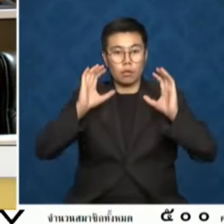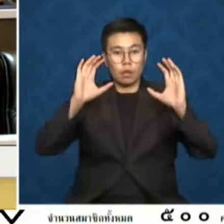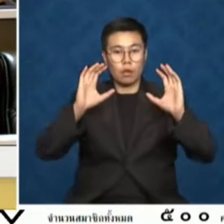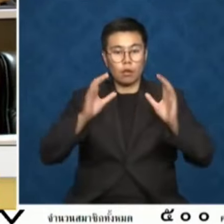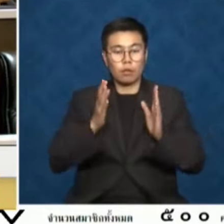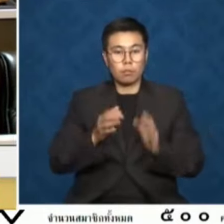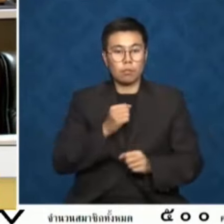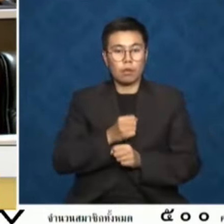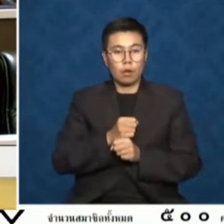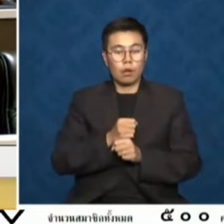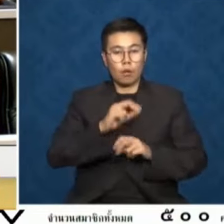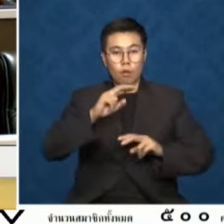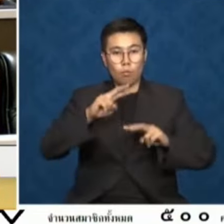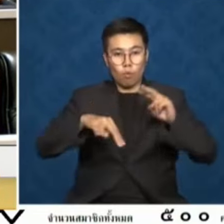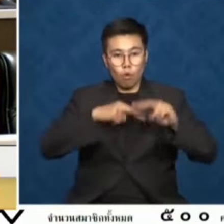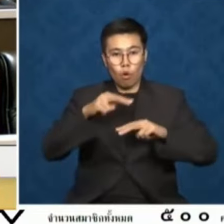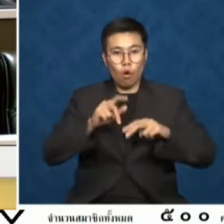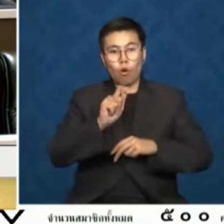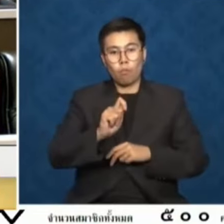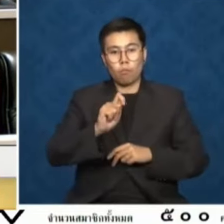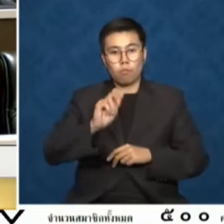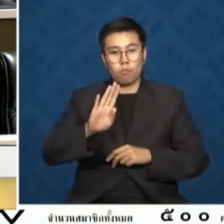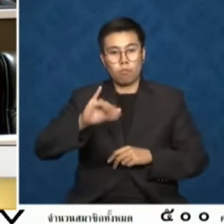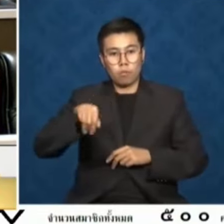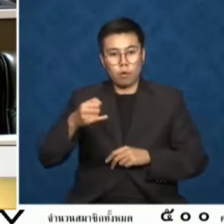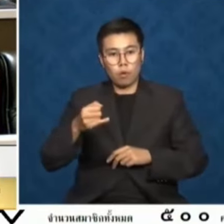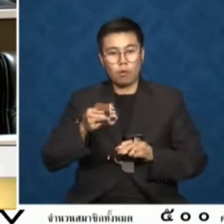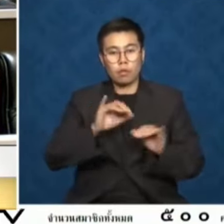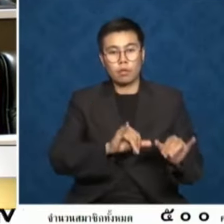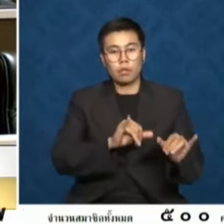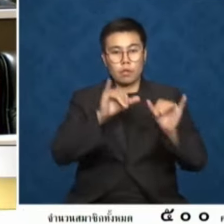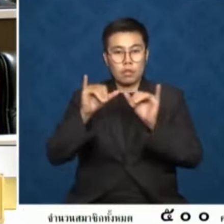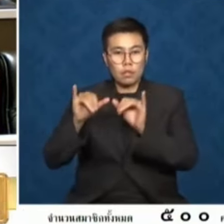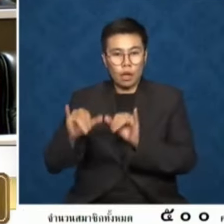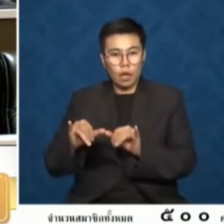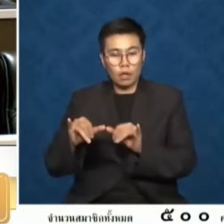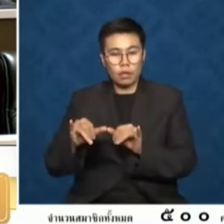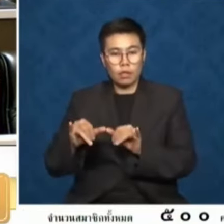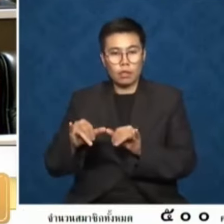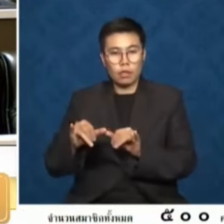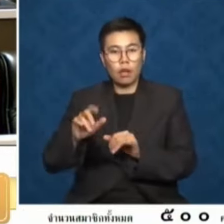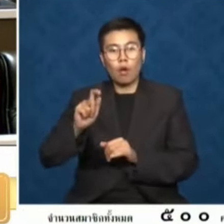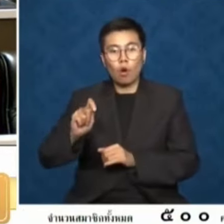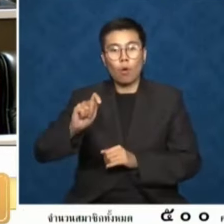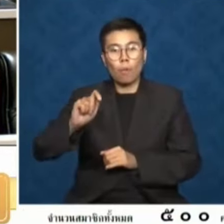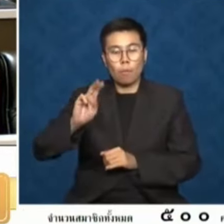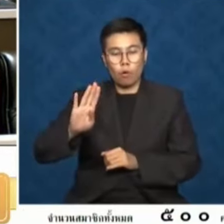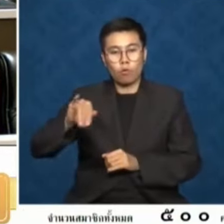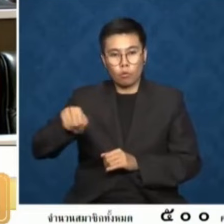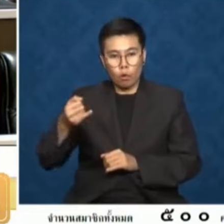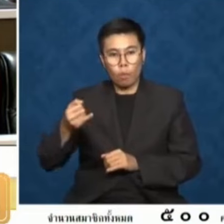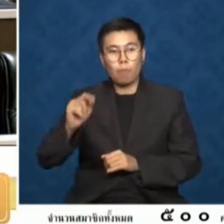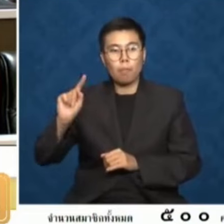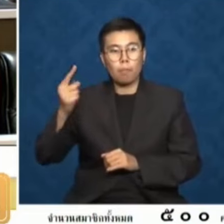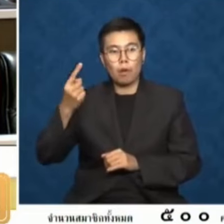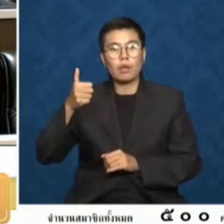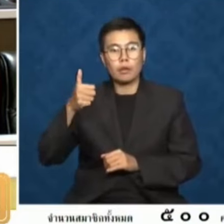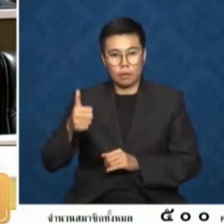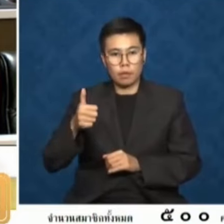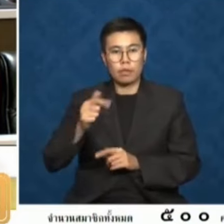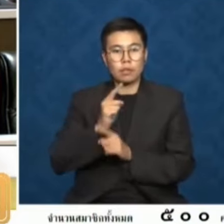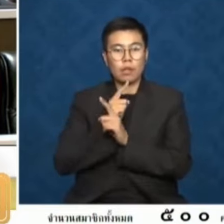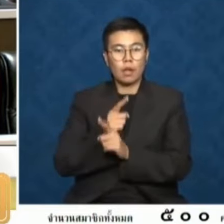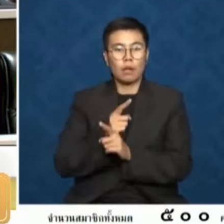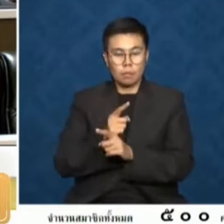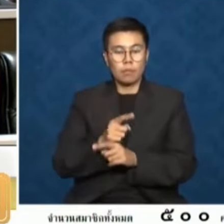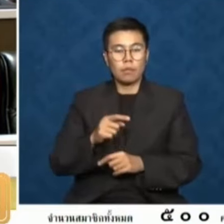องค์กรปกครองส่วนท้องถิ่นโอนไปสังกัดองค์กรปกครองส่วนท้องถิ่นอื่นได้จึงจำเป็นต้องตราพ